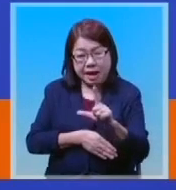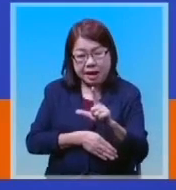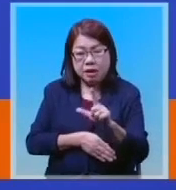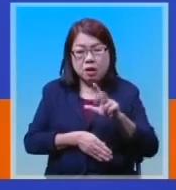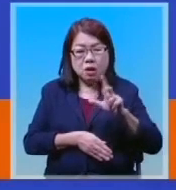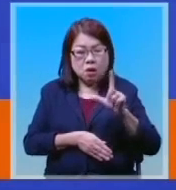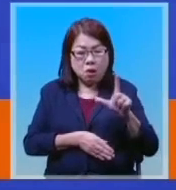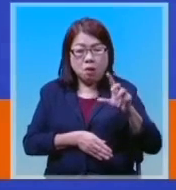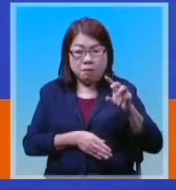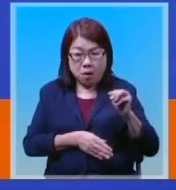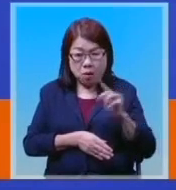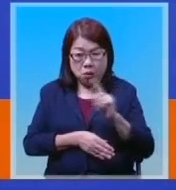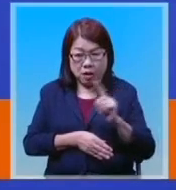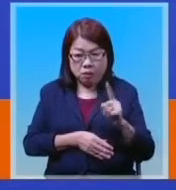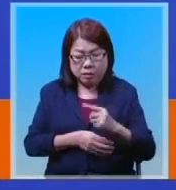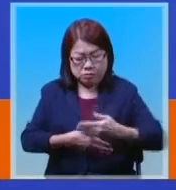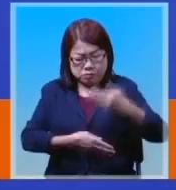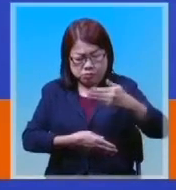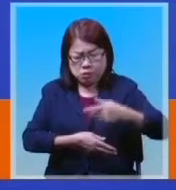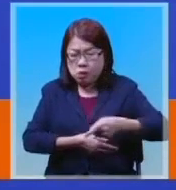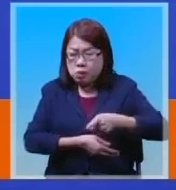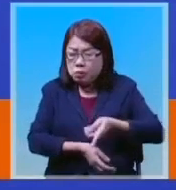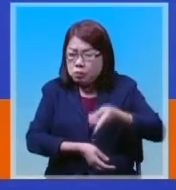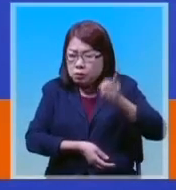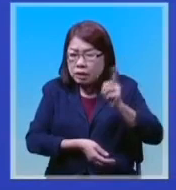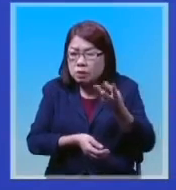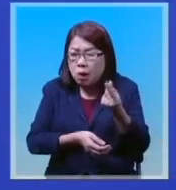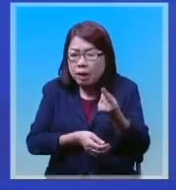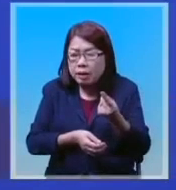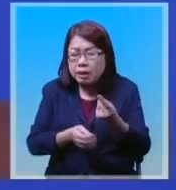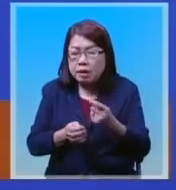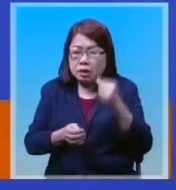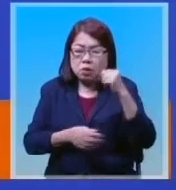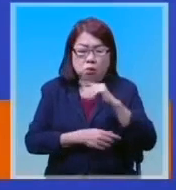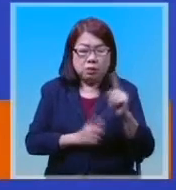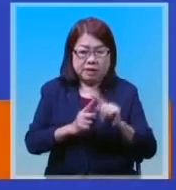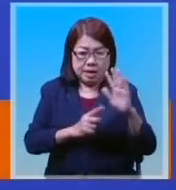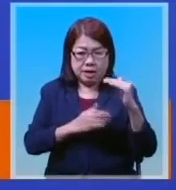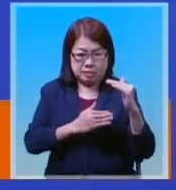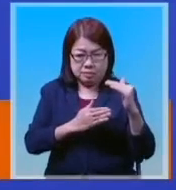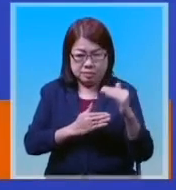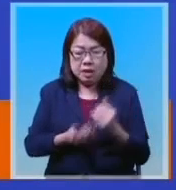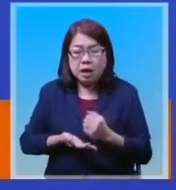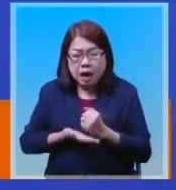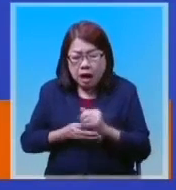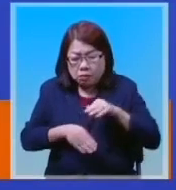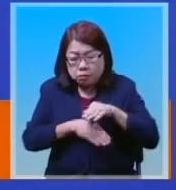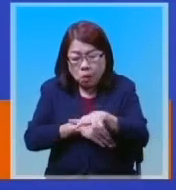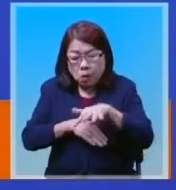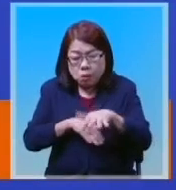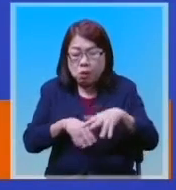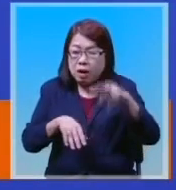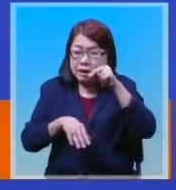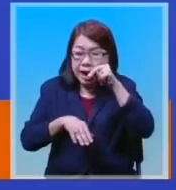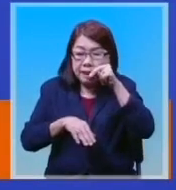เบื้องต้นขอไว้จนถึงวันที่5มกราเพื่อที่จะช่วยผลักดันน้ำเค็มแต่ตรงนี้